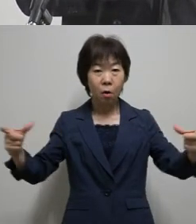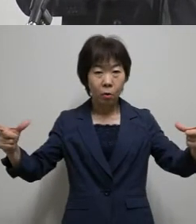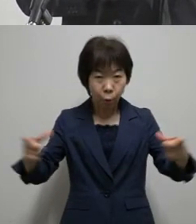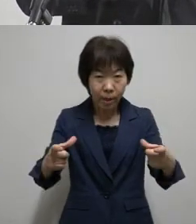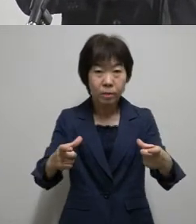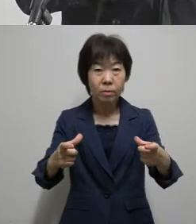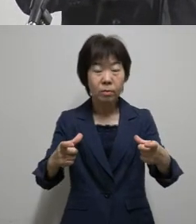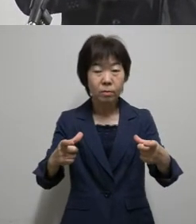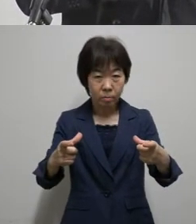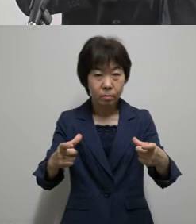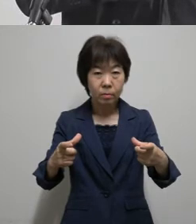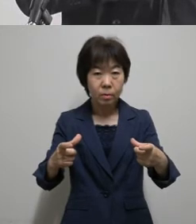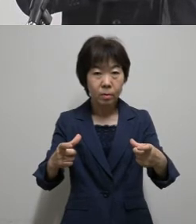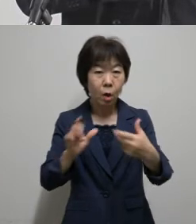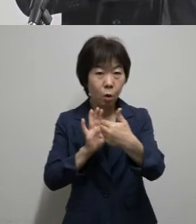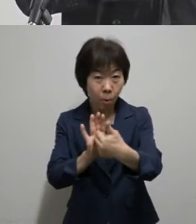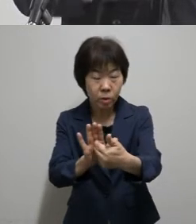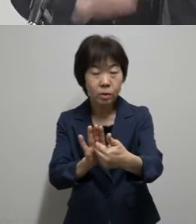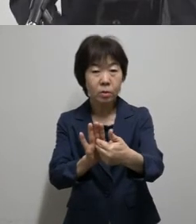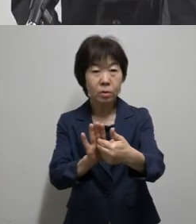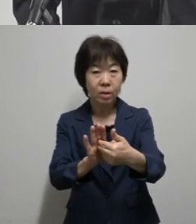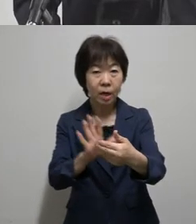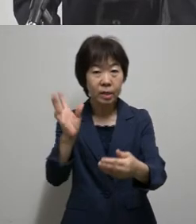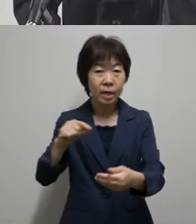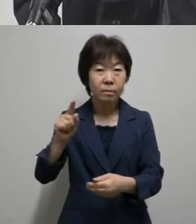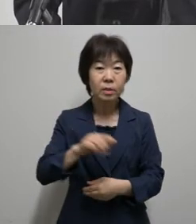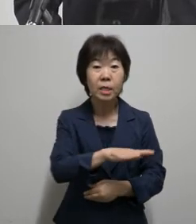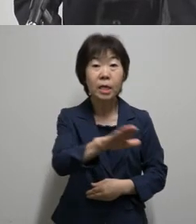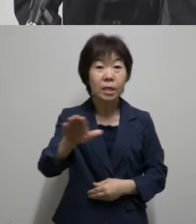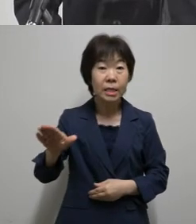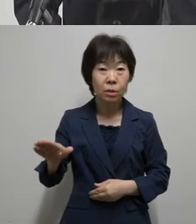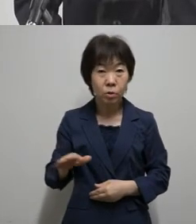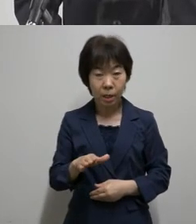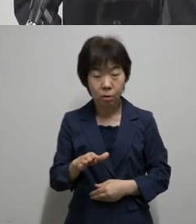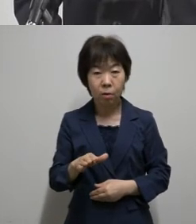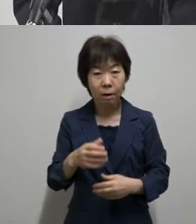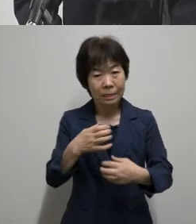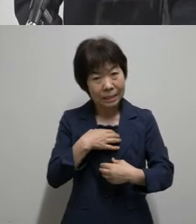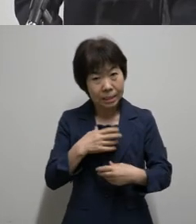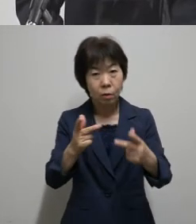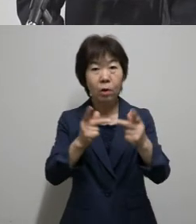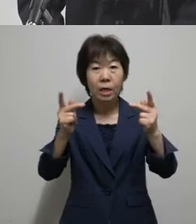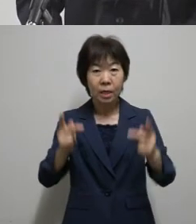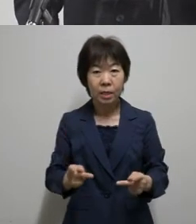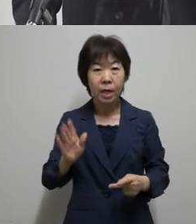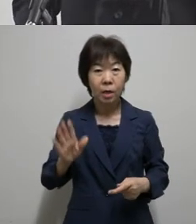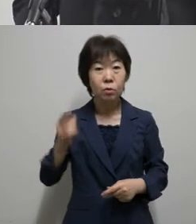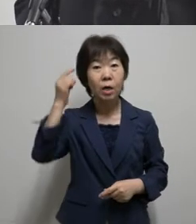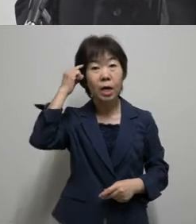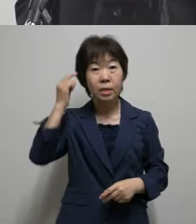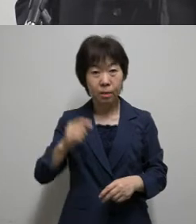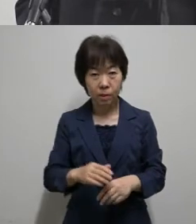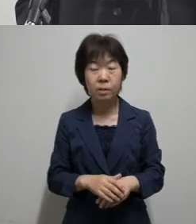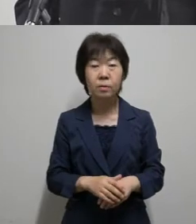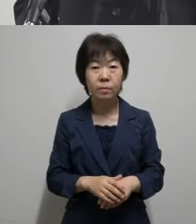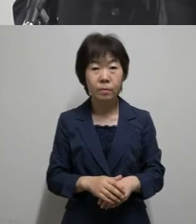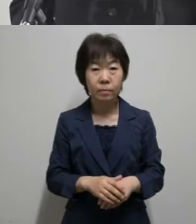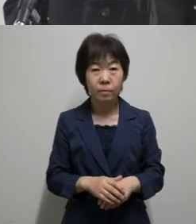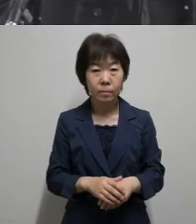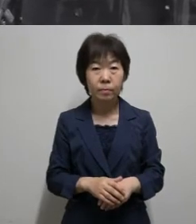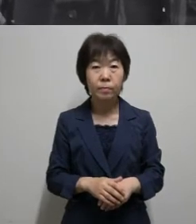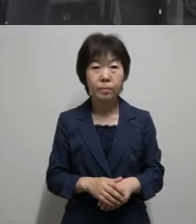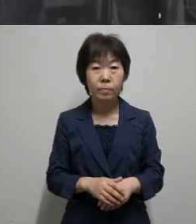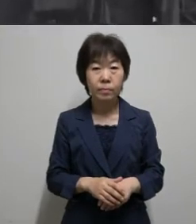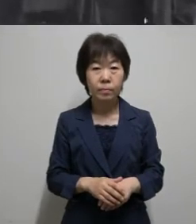めをかけていくことが福島県全体にとっての喫緊の課題であると考えておりますその他